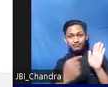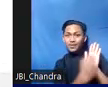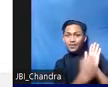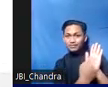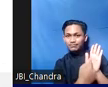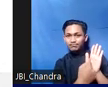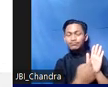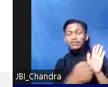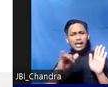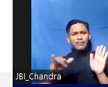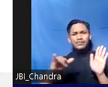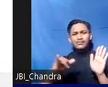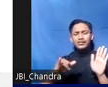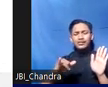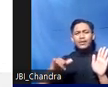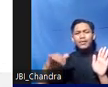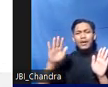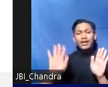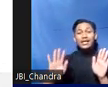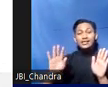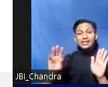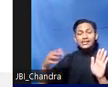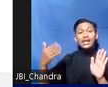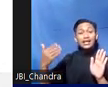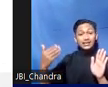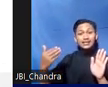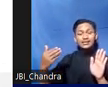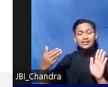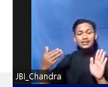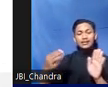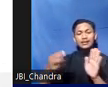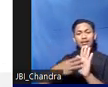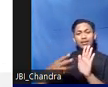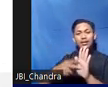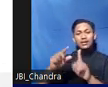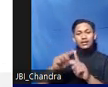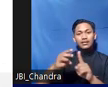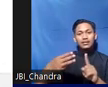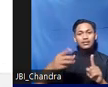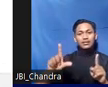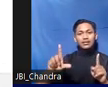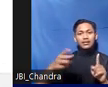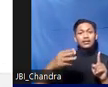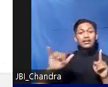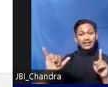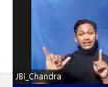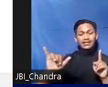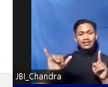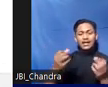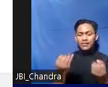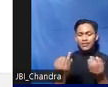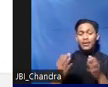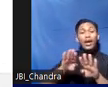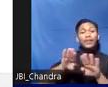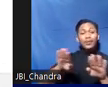kayak yang tadi cuma beberapa fitur yang mungkin agak berbeda Ya seperti yang di kalau